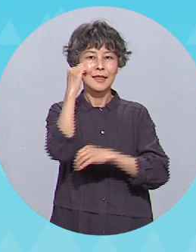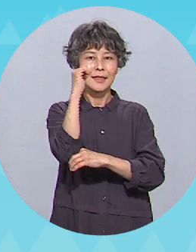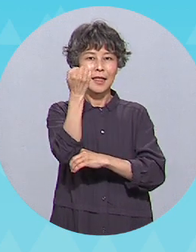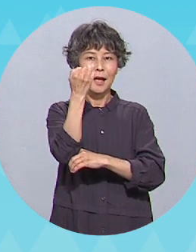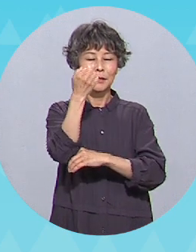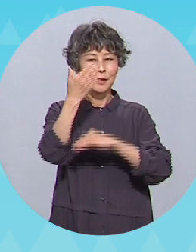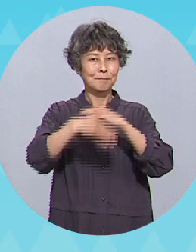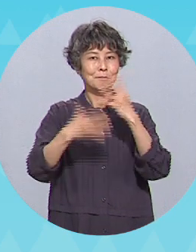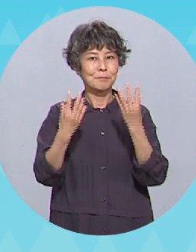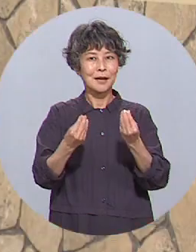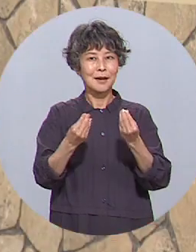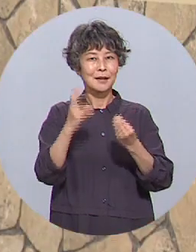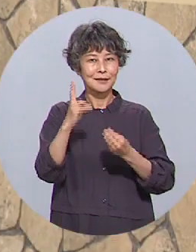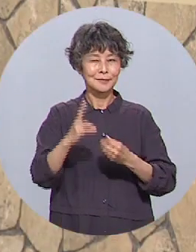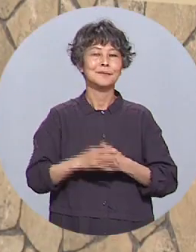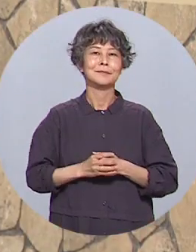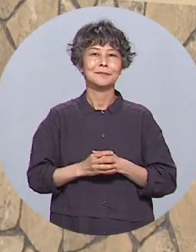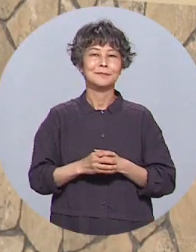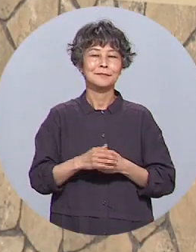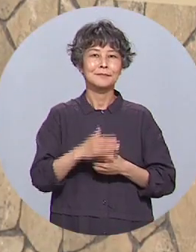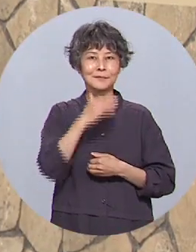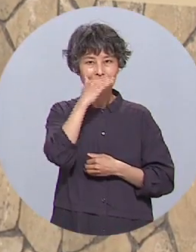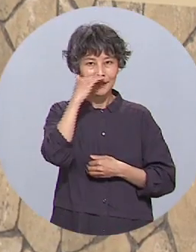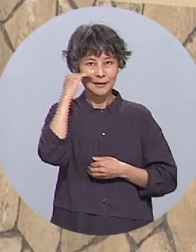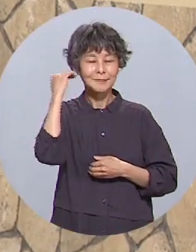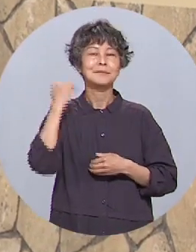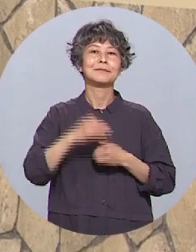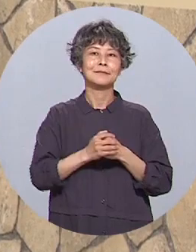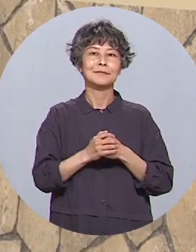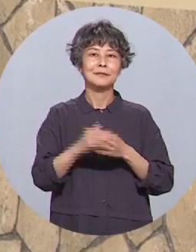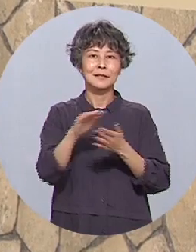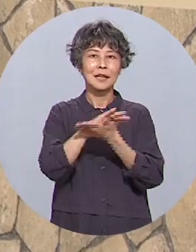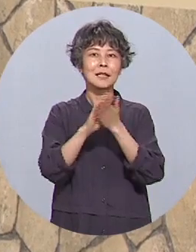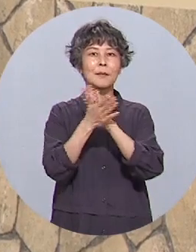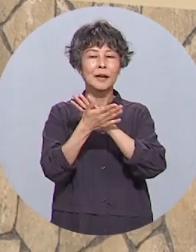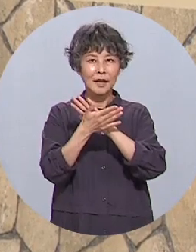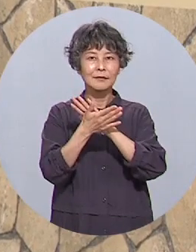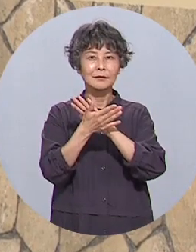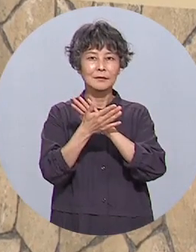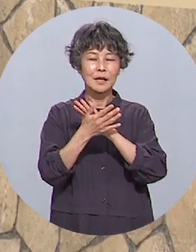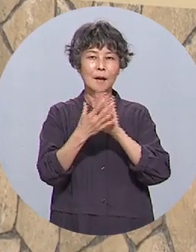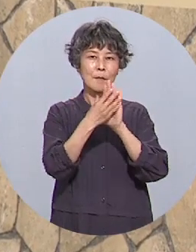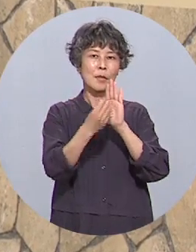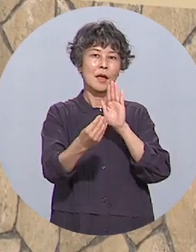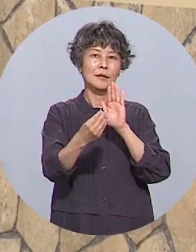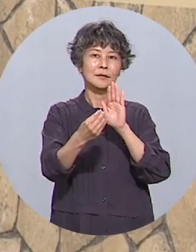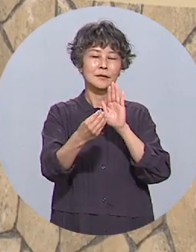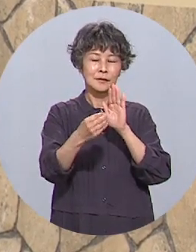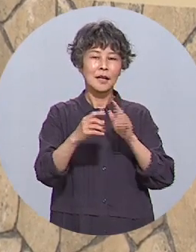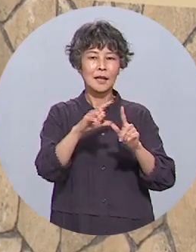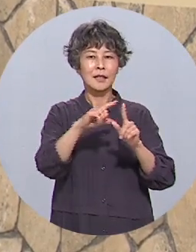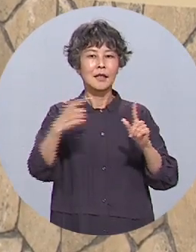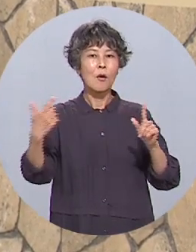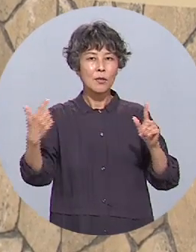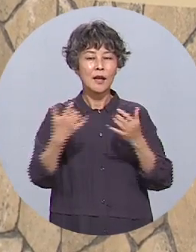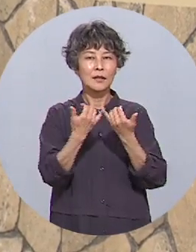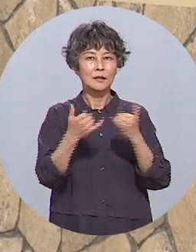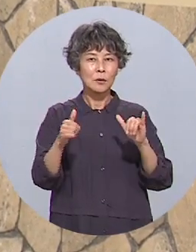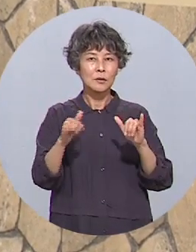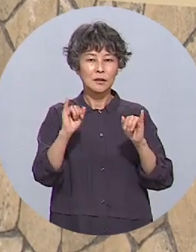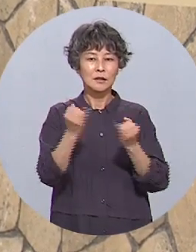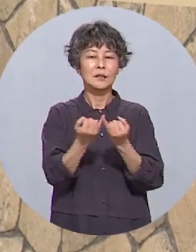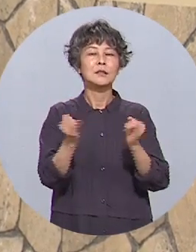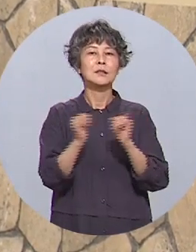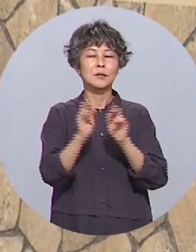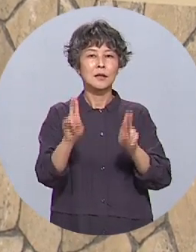そうです。はい、素敵ですね。まあ、埼玉県がねこうやってモデルになって多様性に配慮した女性だけの機